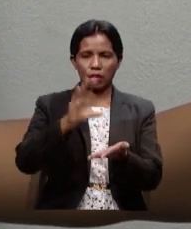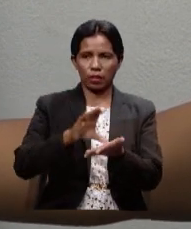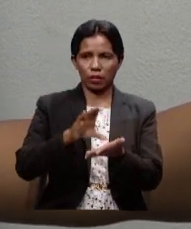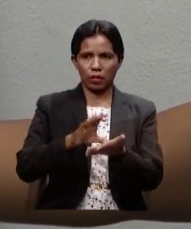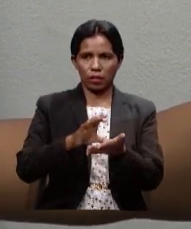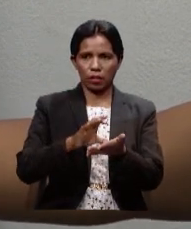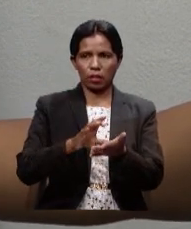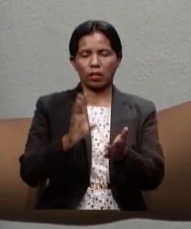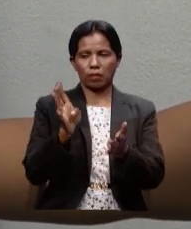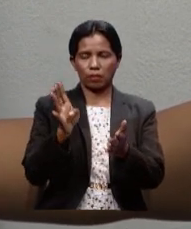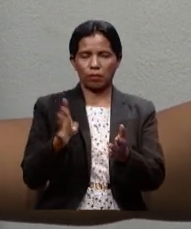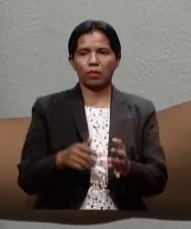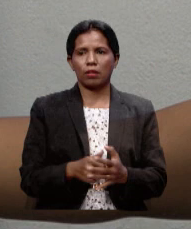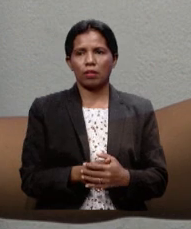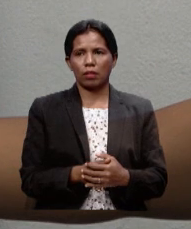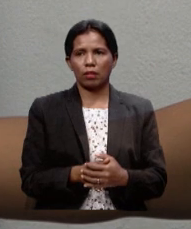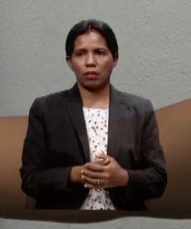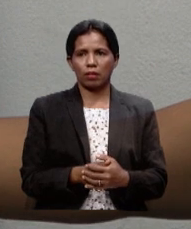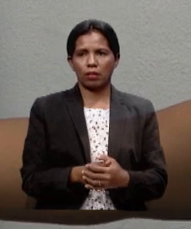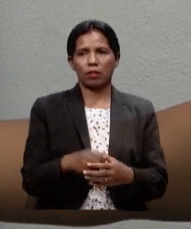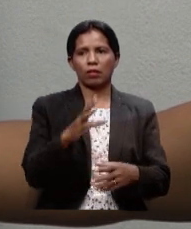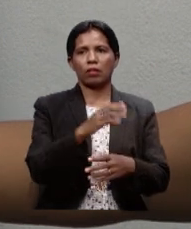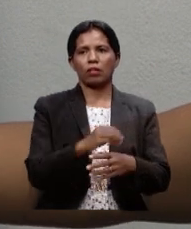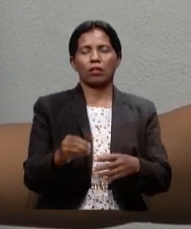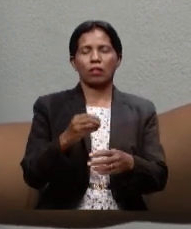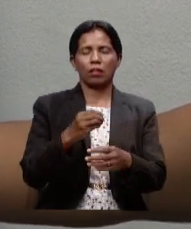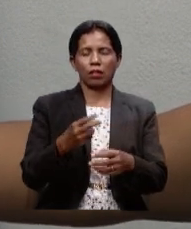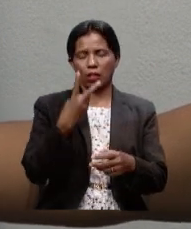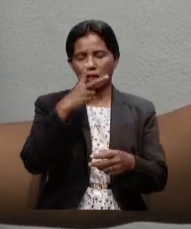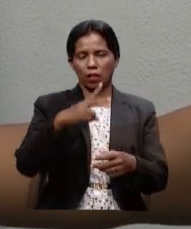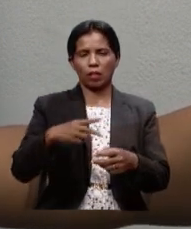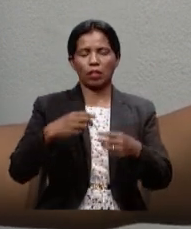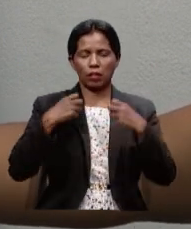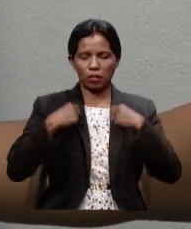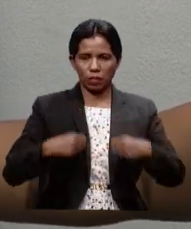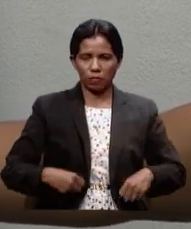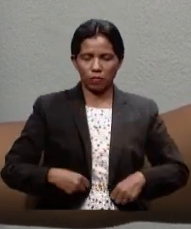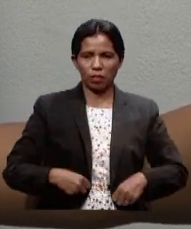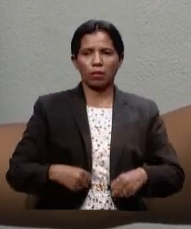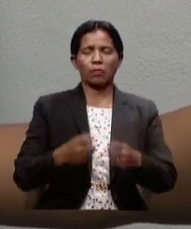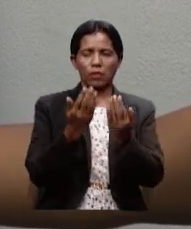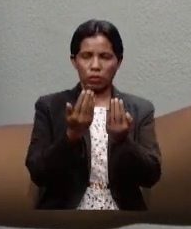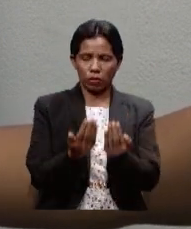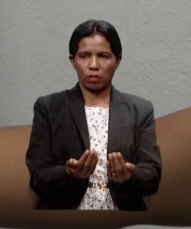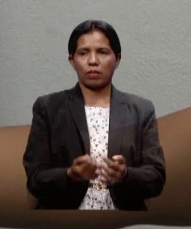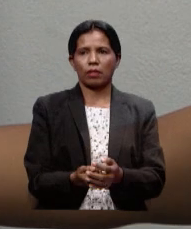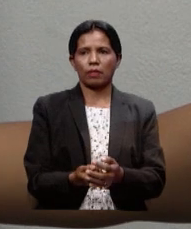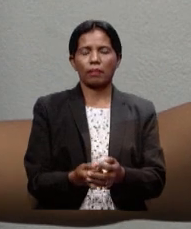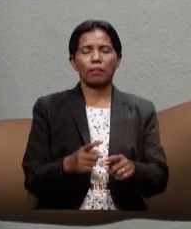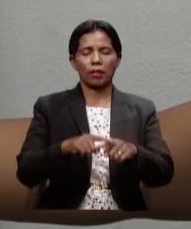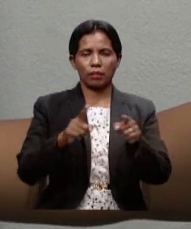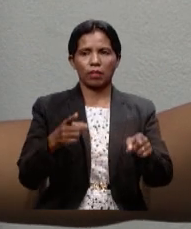liu 40 ne ne condição la rundia isso é grave então mas e tenia